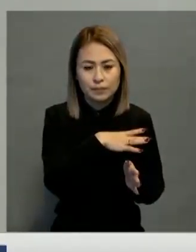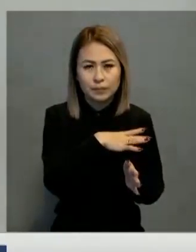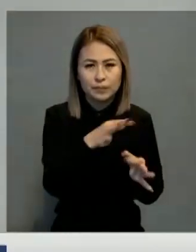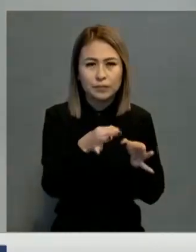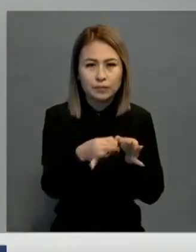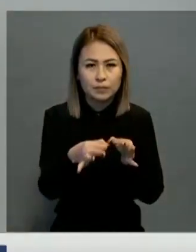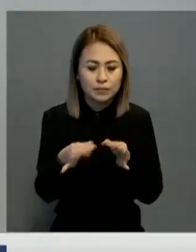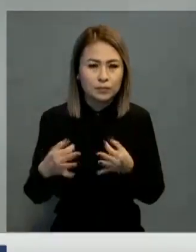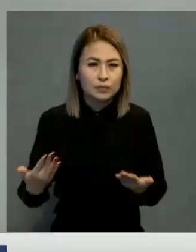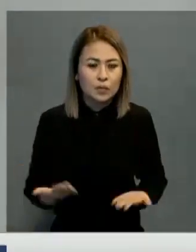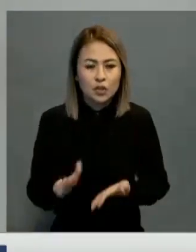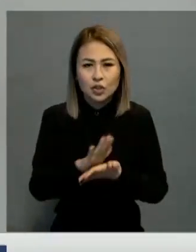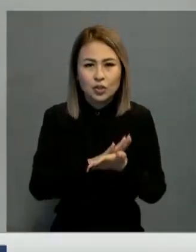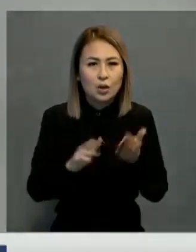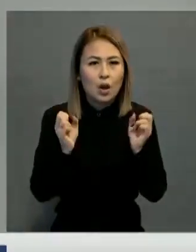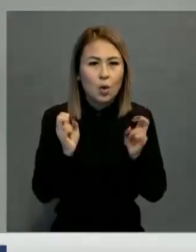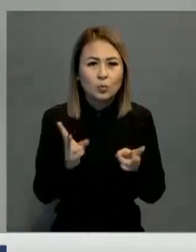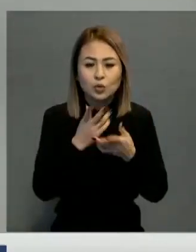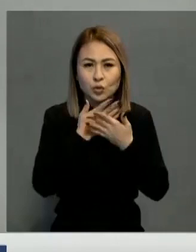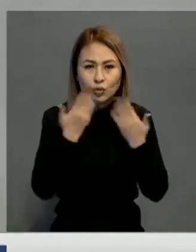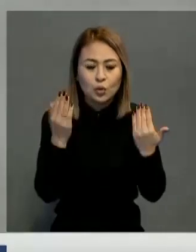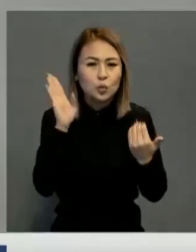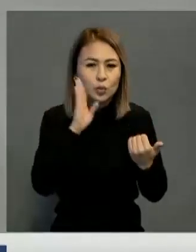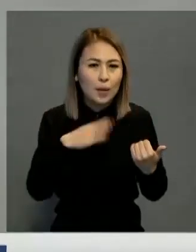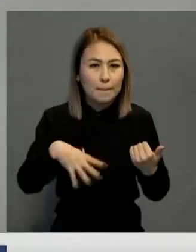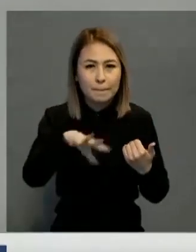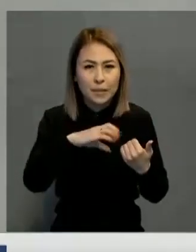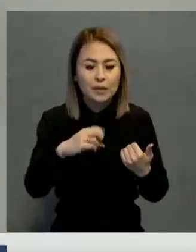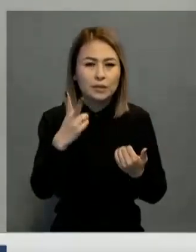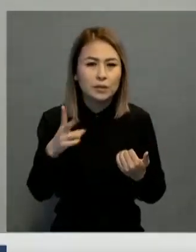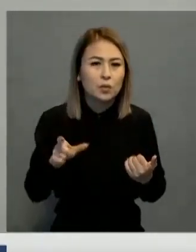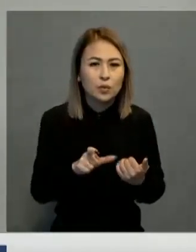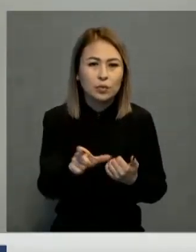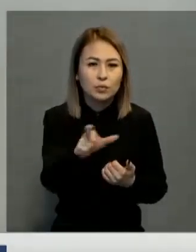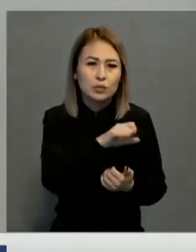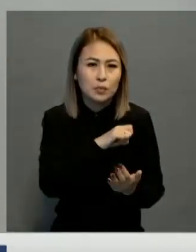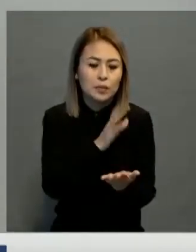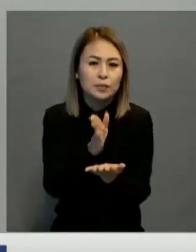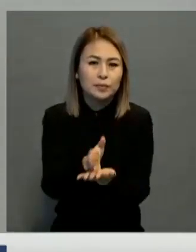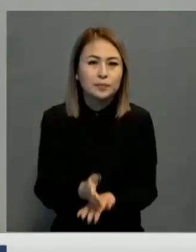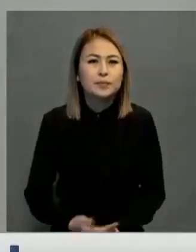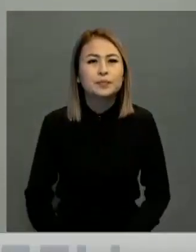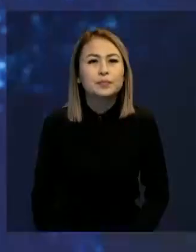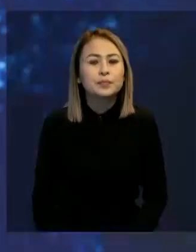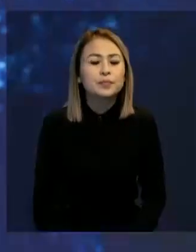мекеннің тұрғандарына ешқандай қауіп болған жоқ. Судың бәрі екі көшенің бойымен ағып кетті өз бағытына.